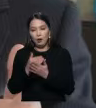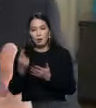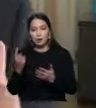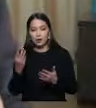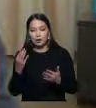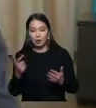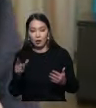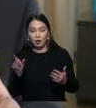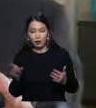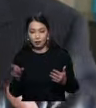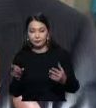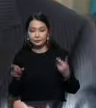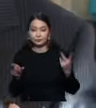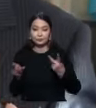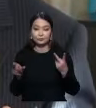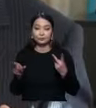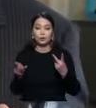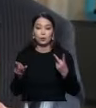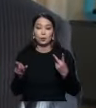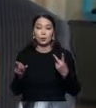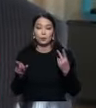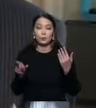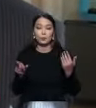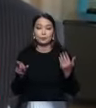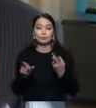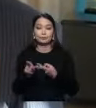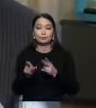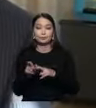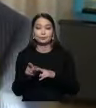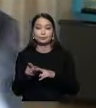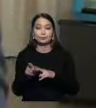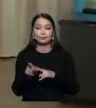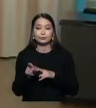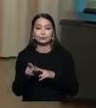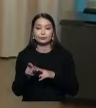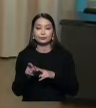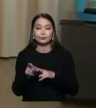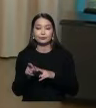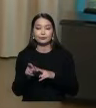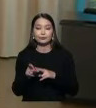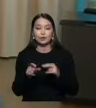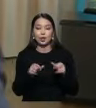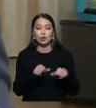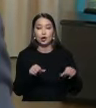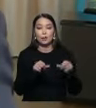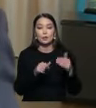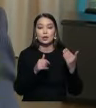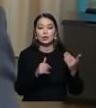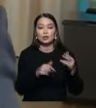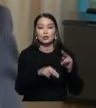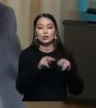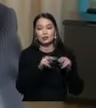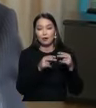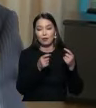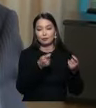И второй источник – это надо выходить, ну, наш отраслевой это комитет по делам строительства и жилищно-коммунального